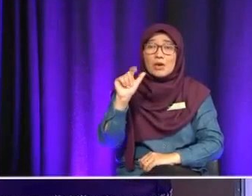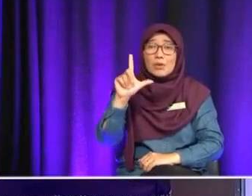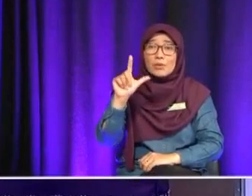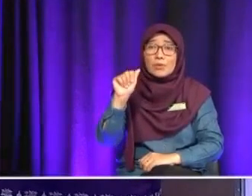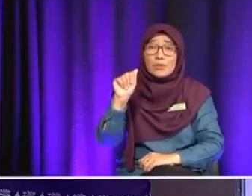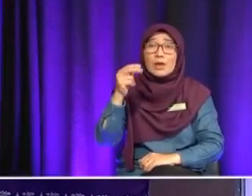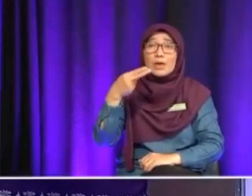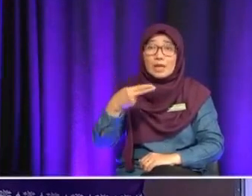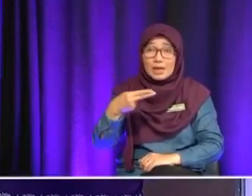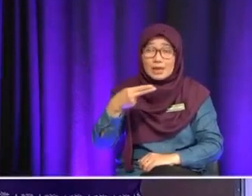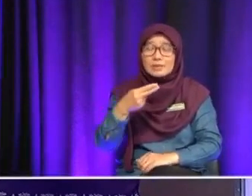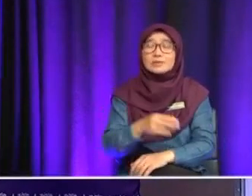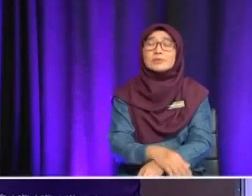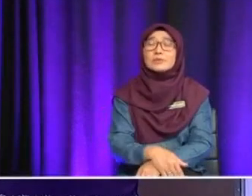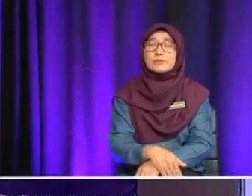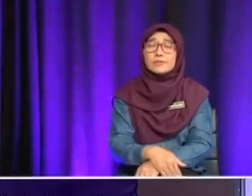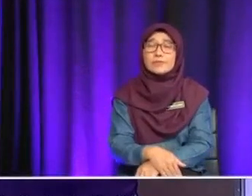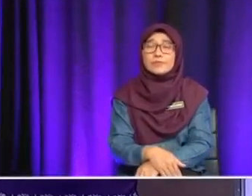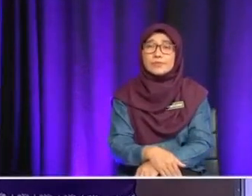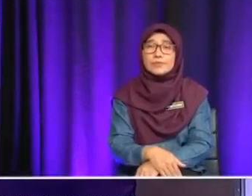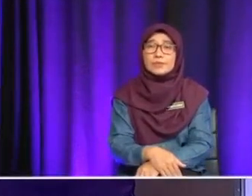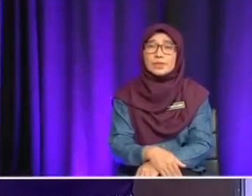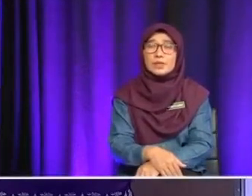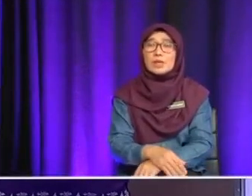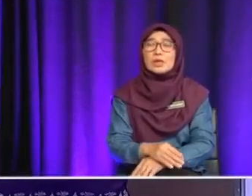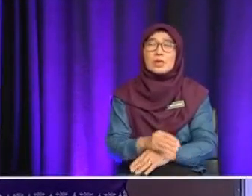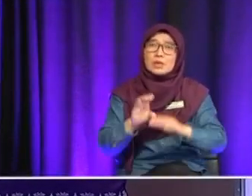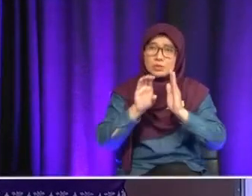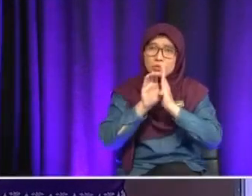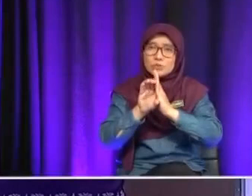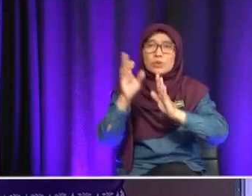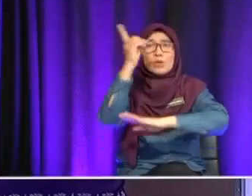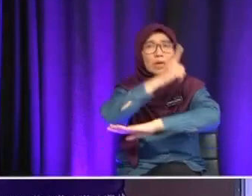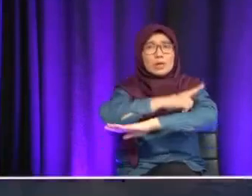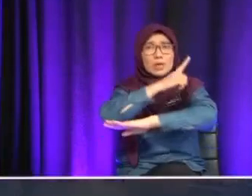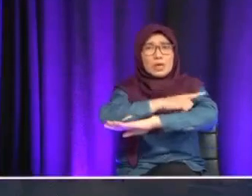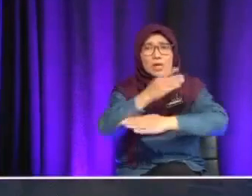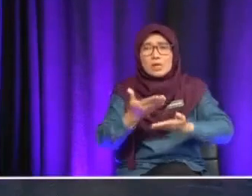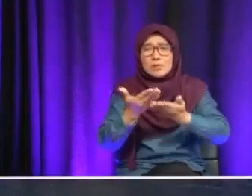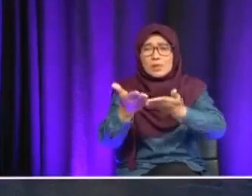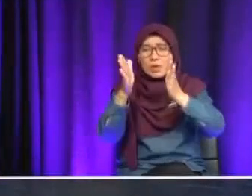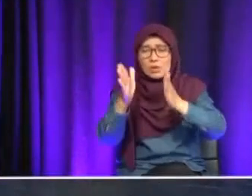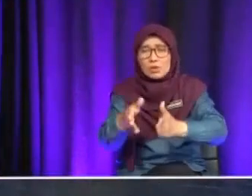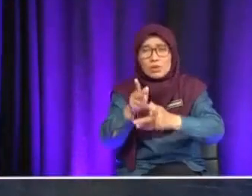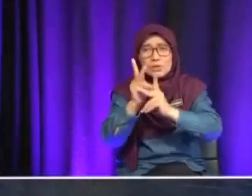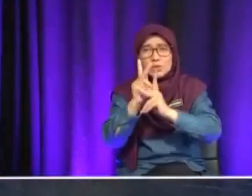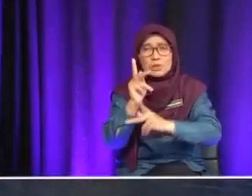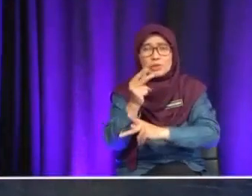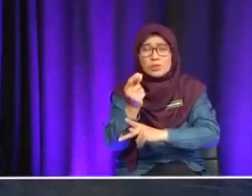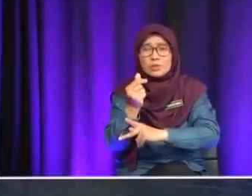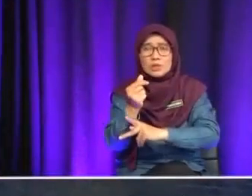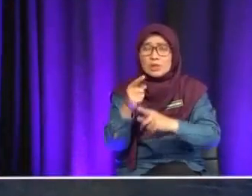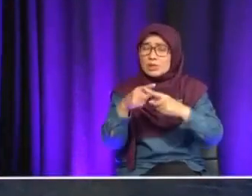hutang. Kalau tidak, hari-hari beri hutang, hari-hari orang tak bayar, bankrupt lah dia kan. Jadi